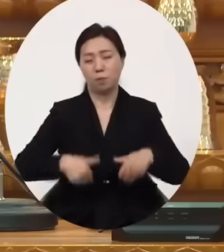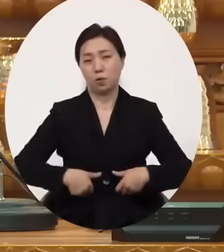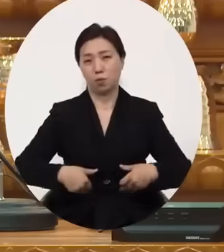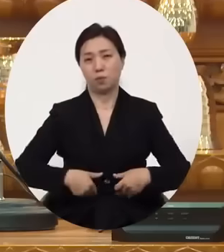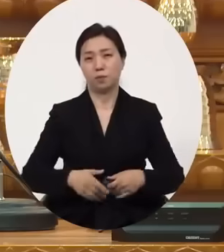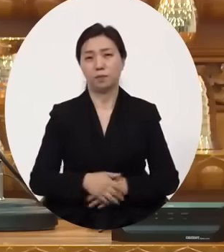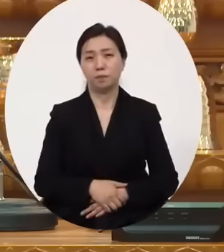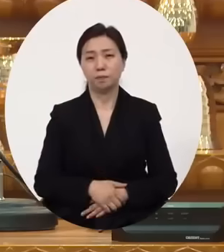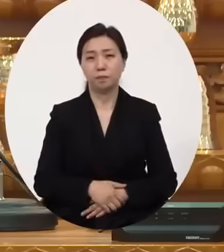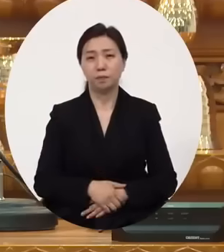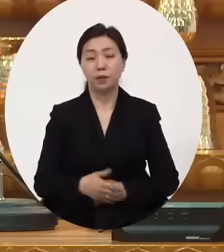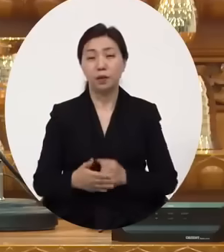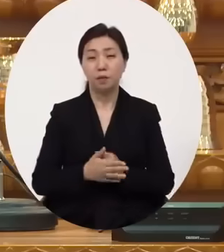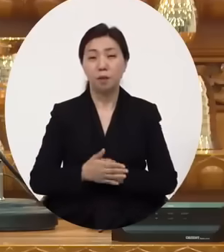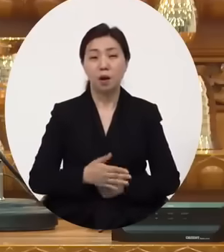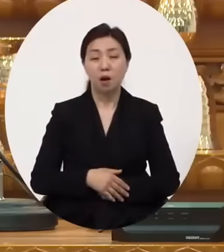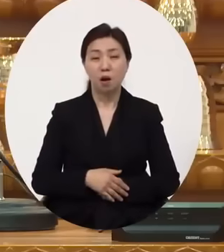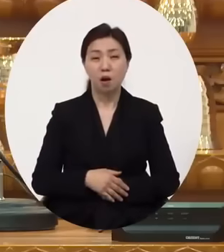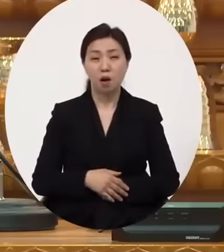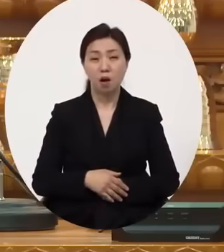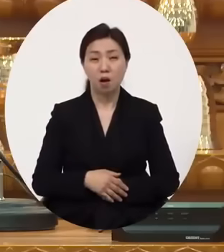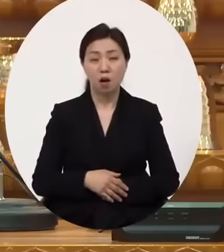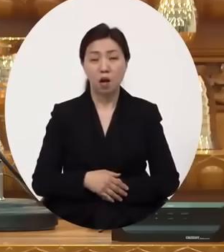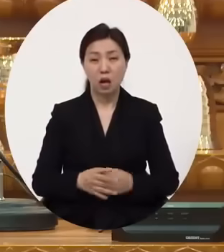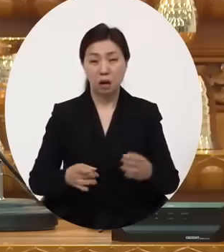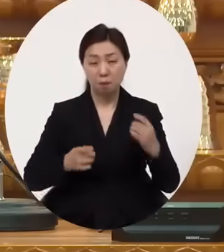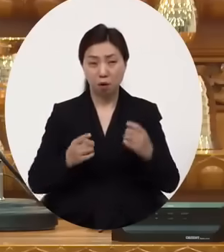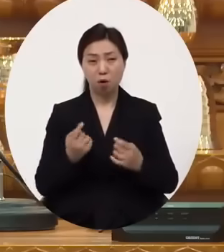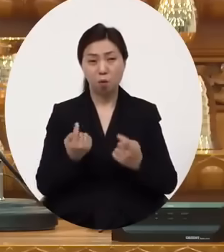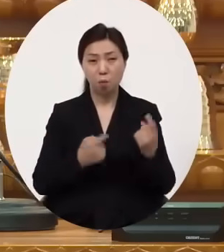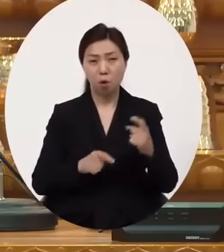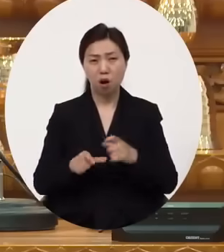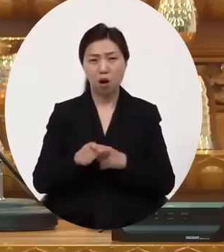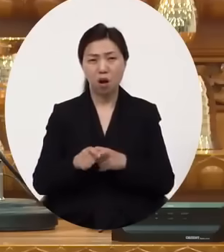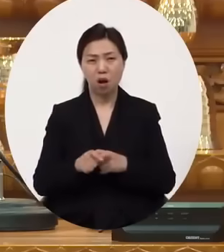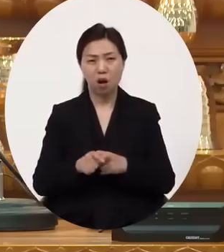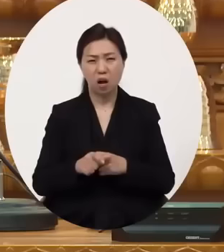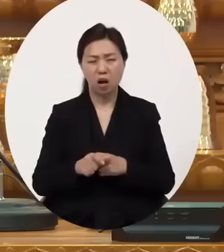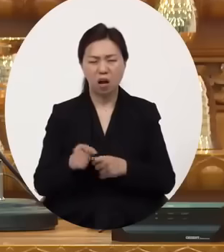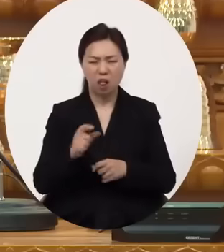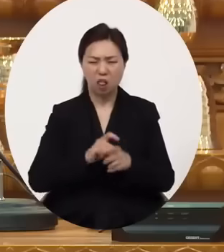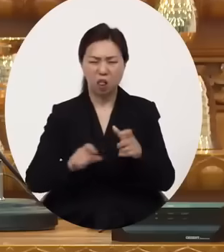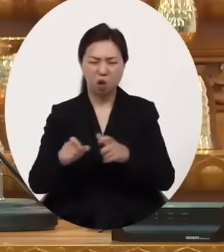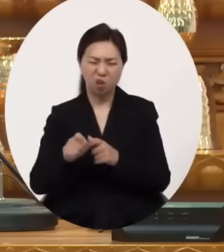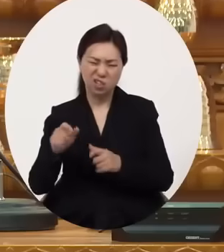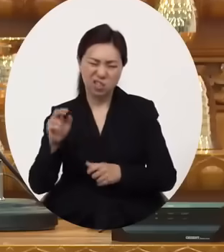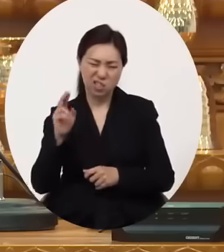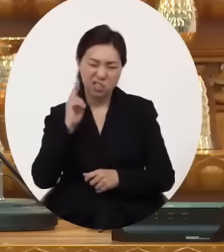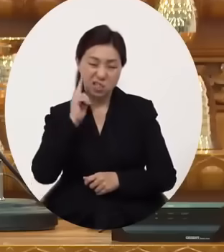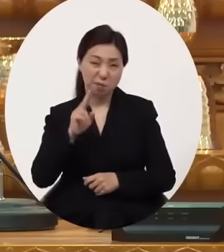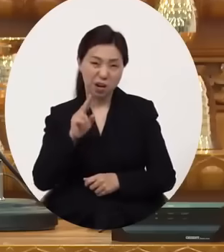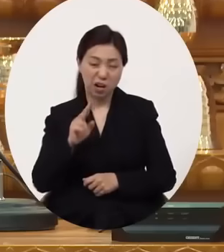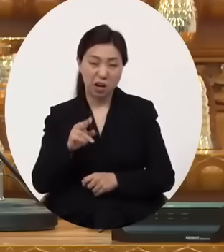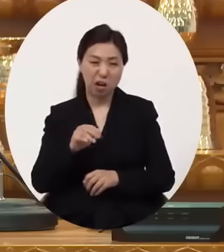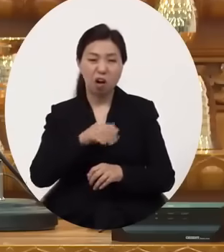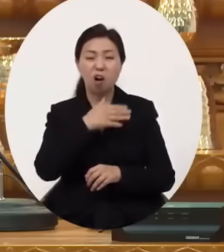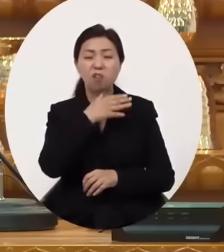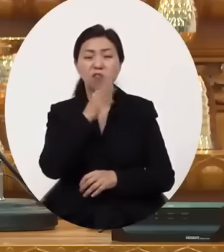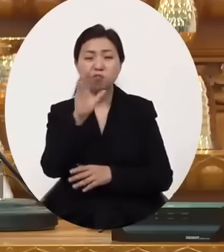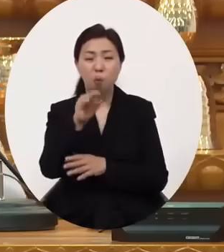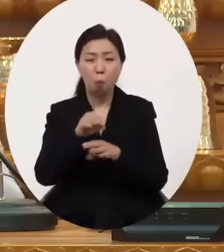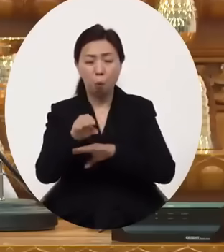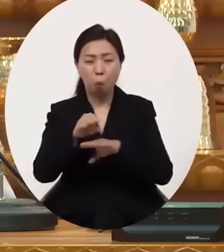집도 지어가지고 사람 한 사람 나눠놓으면 사는 것보다 더 나빠지잖아. 그죠? 그것도 너무 차도 막 과열해갔으면 빨리